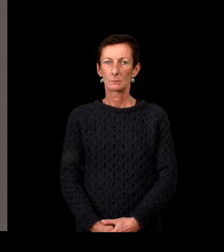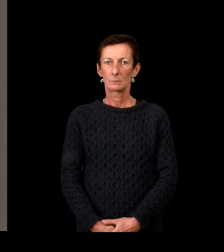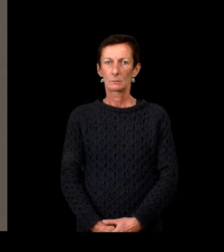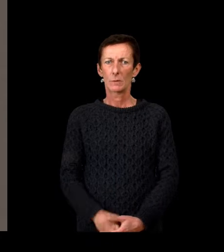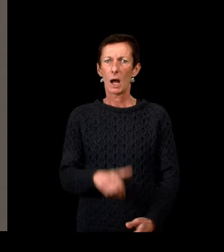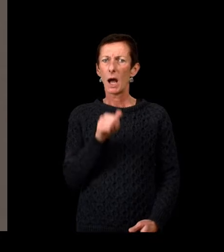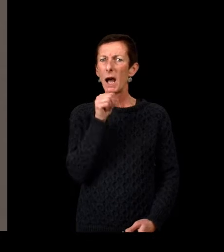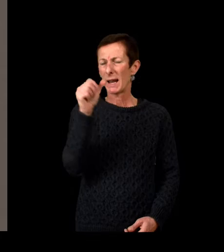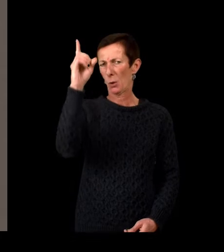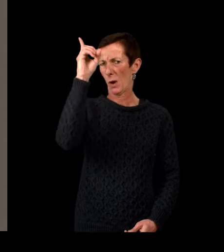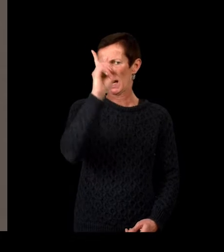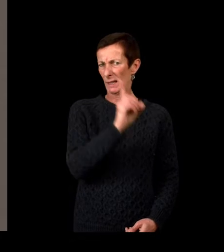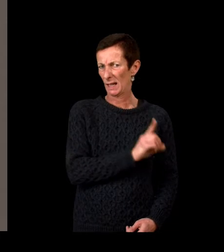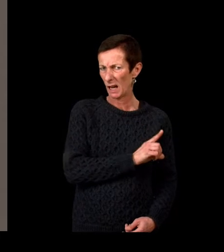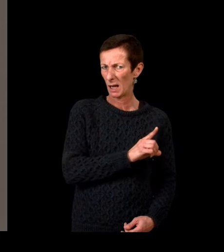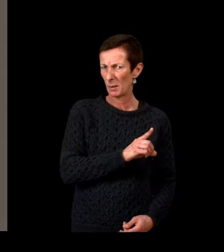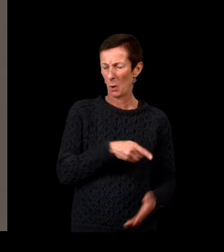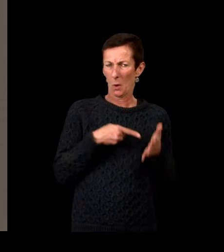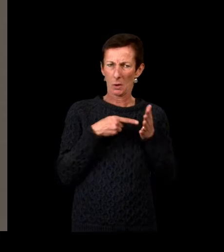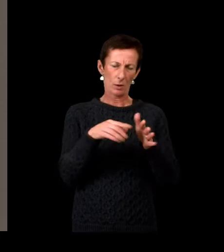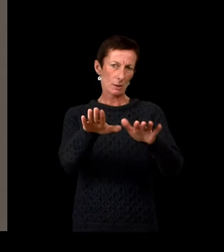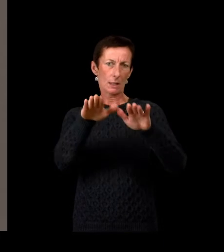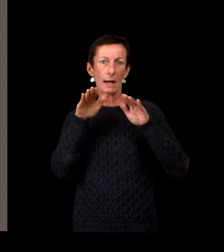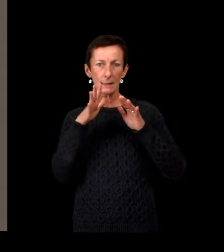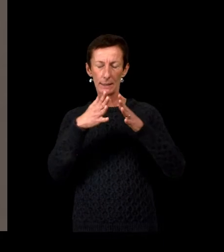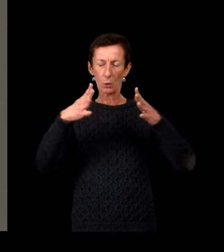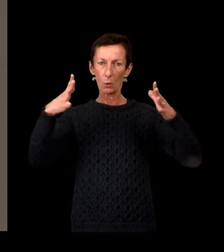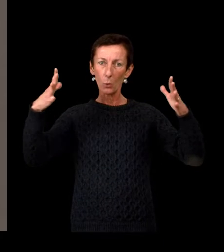C'est incroyable ça. Quand est-ce que ça va s'arrêter de grossir?